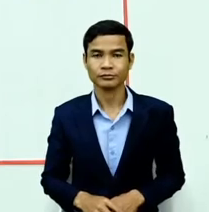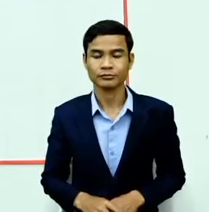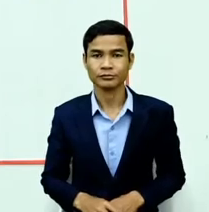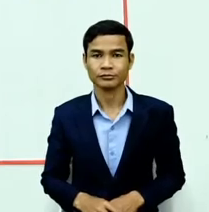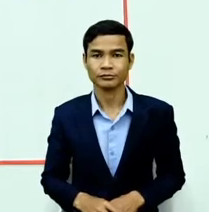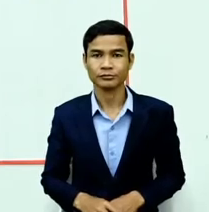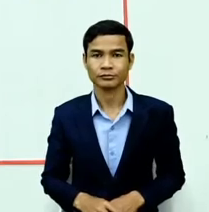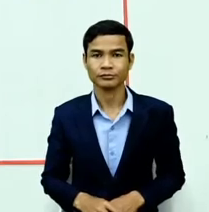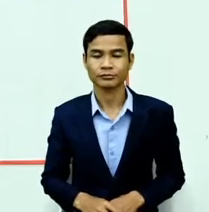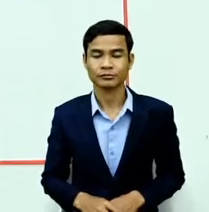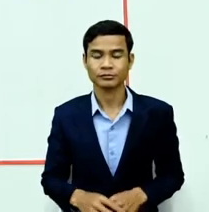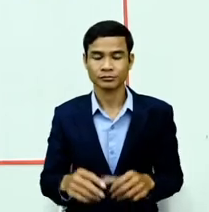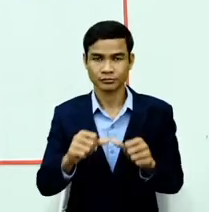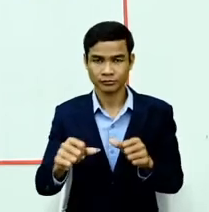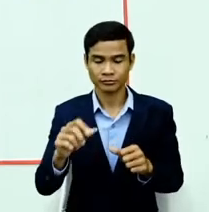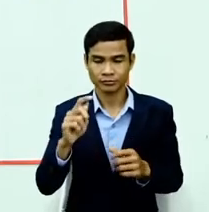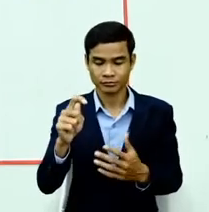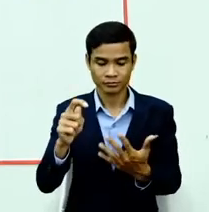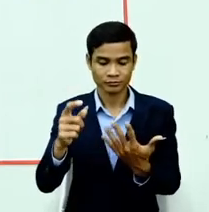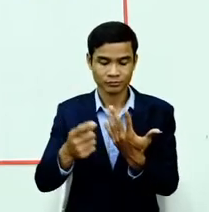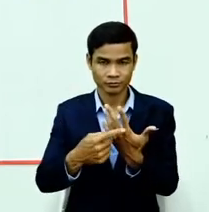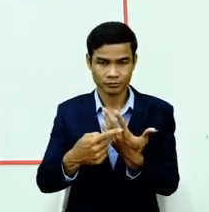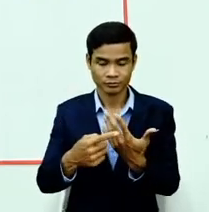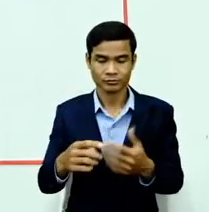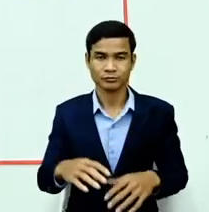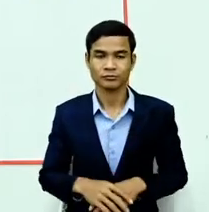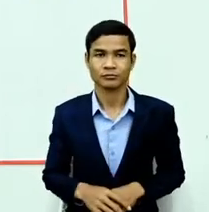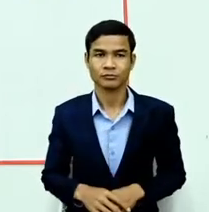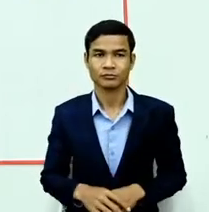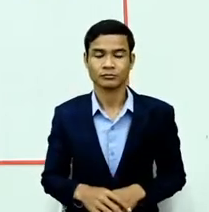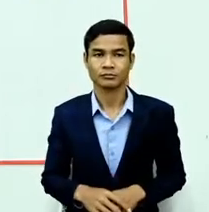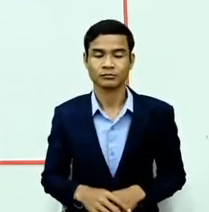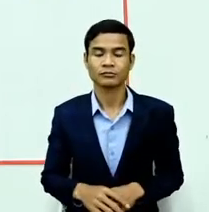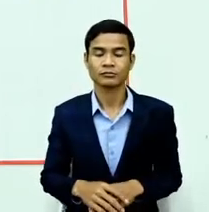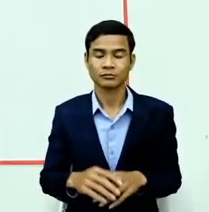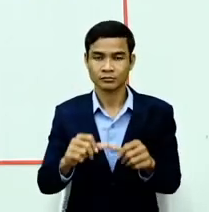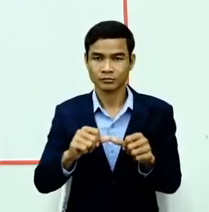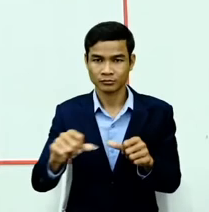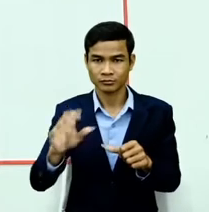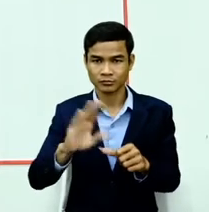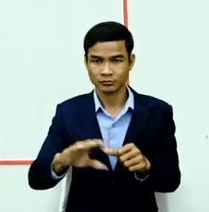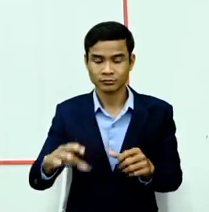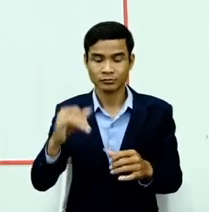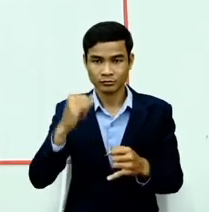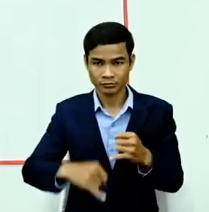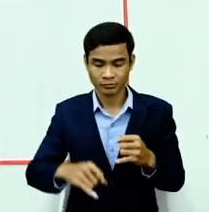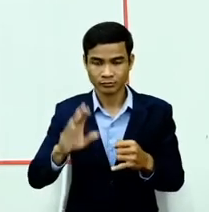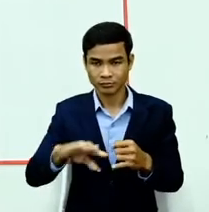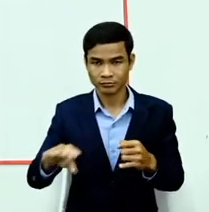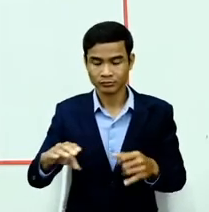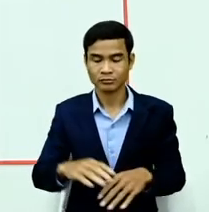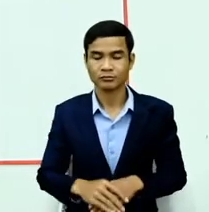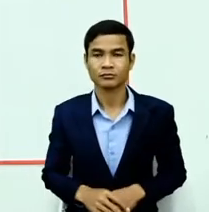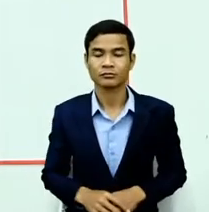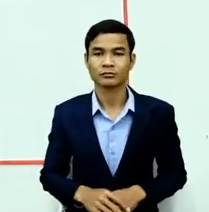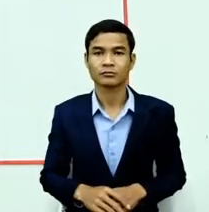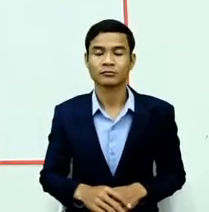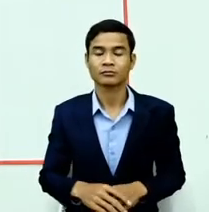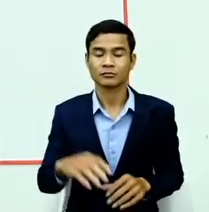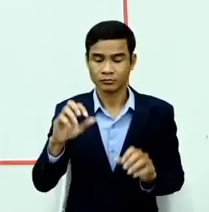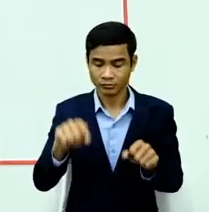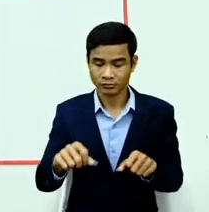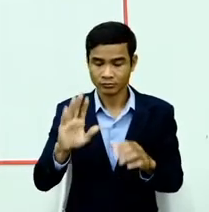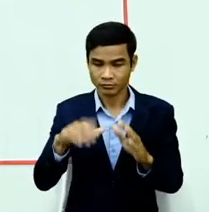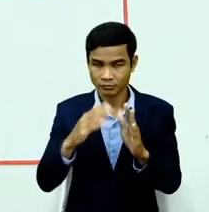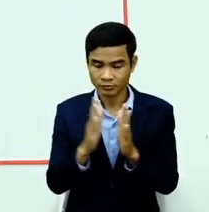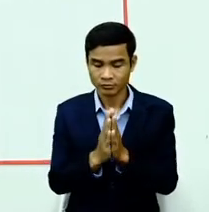Chà, tiền toán rô ế rè. Chà, bánh to. Chân cái kê hai cơn. Chà,